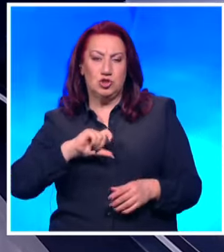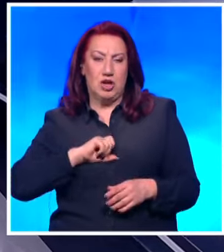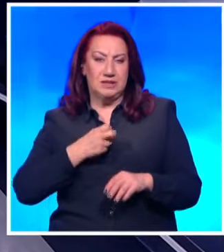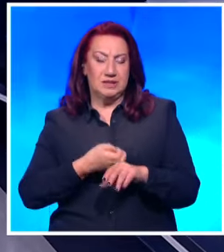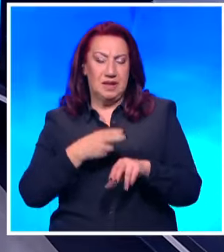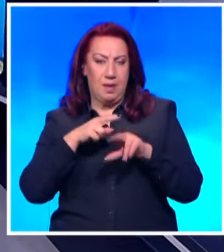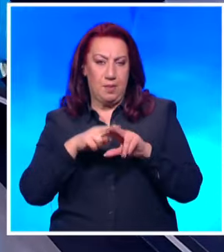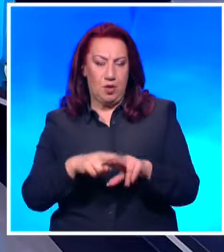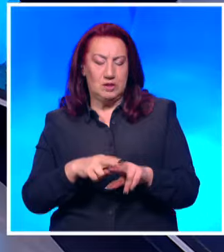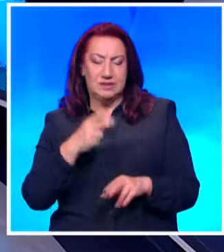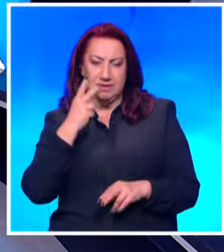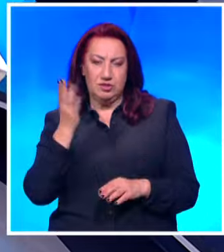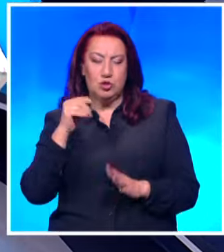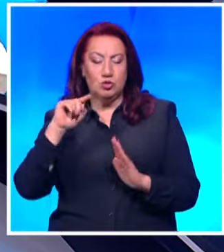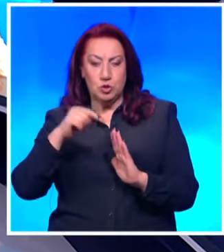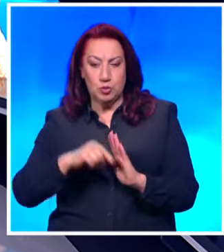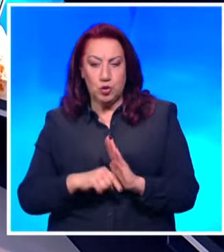от Кристина Лобантова. Здравей!